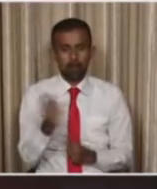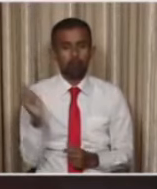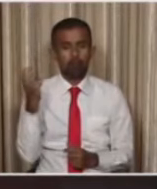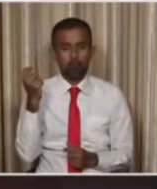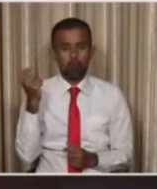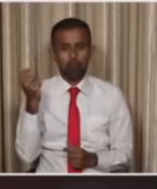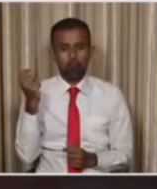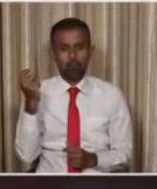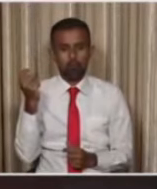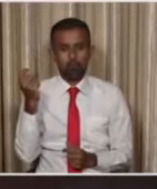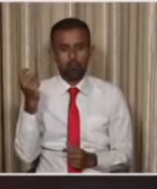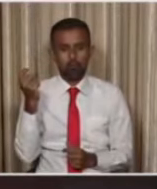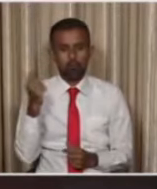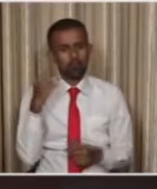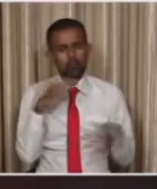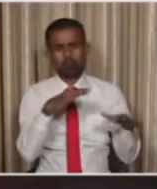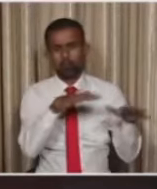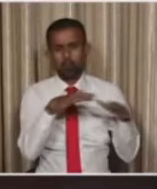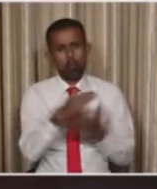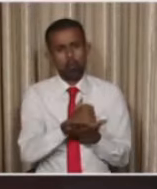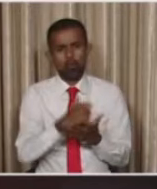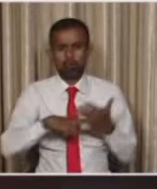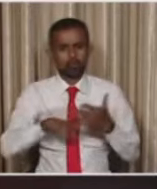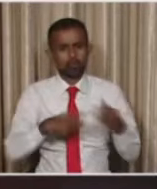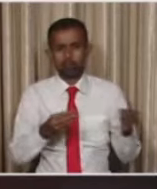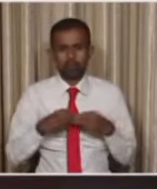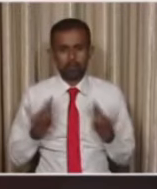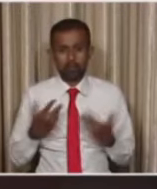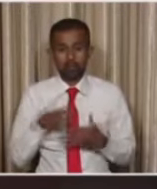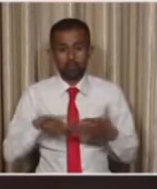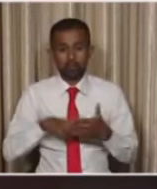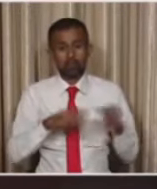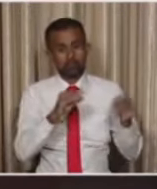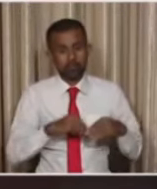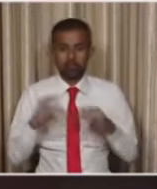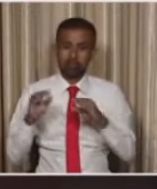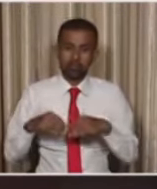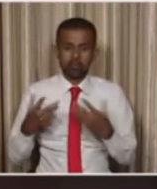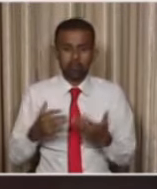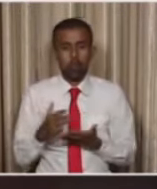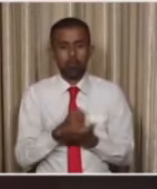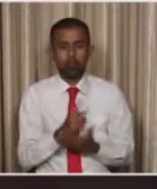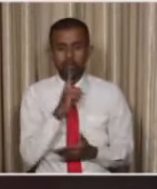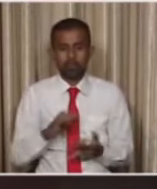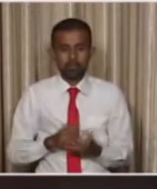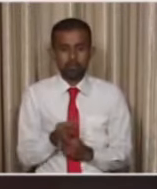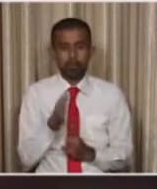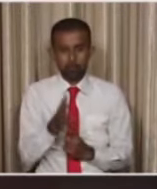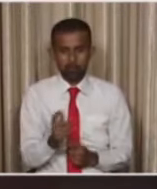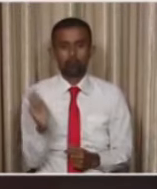කාරණේ. ඒ ජනතාව සේරම අපිට ඡන්ද දෙන අය නෙමෙයි. ඡන්ද දෙන නොදෙන කවුරුත් දැන් කියන කතන්දරය තමයි සජිත් තමයි